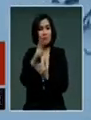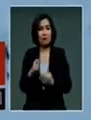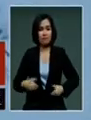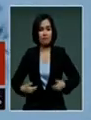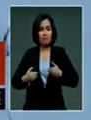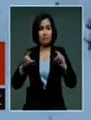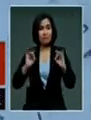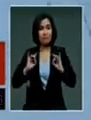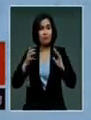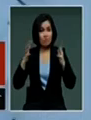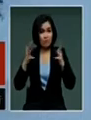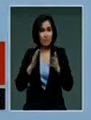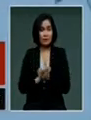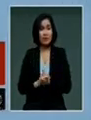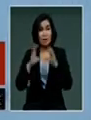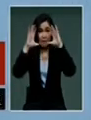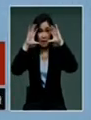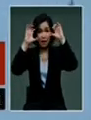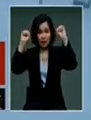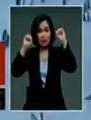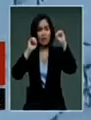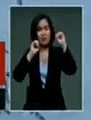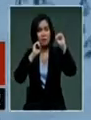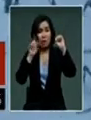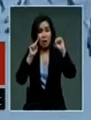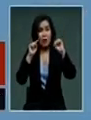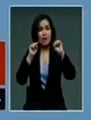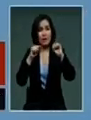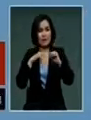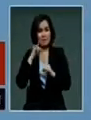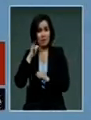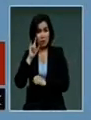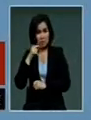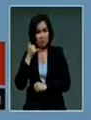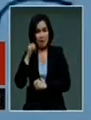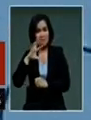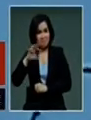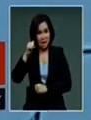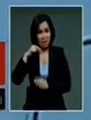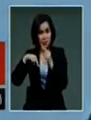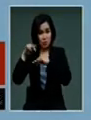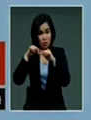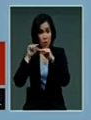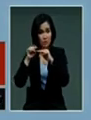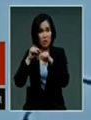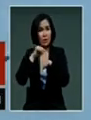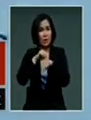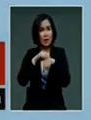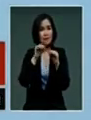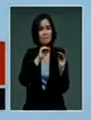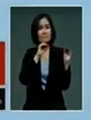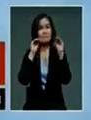ธานาธิบดีวลาดิเมียร์ปูตินได้เลื่อนการเดินทางไปเมืองโซชีเพื่อตรวจสอบเหตุโศกนาฏกรรมครั้